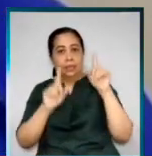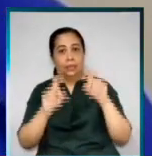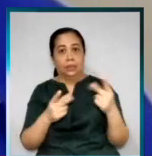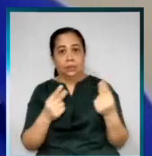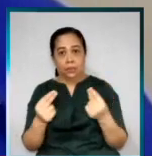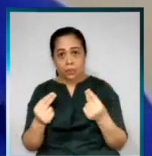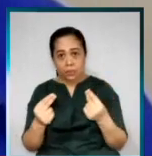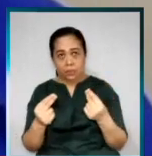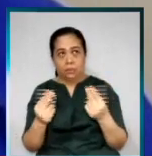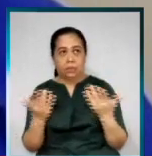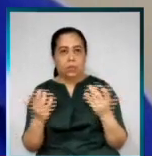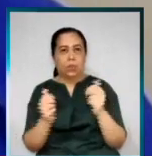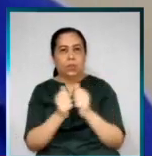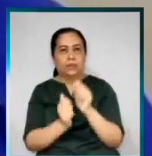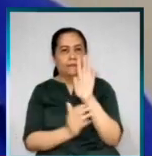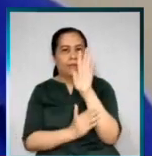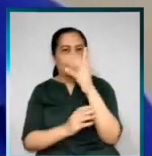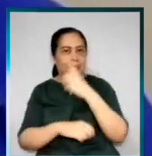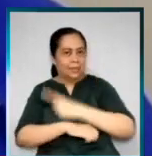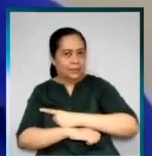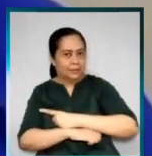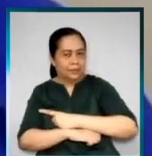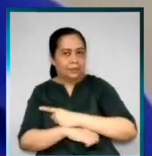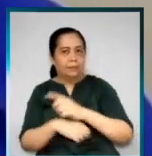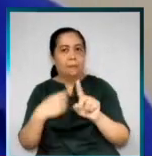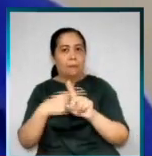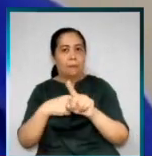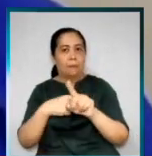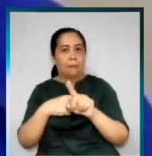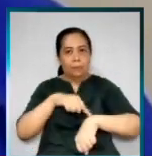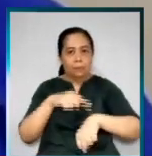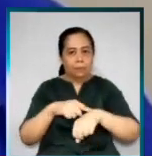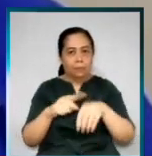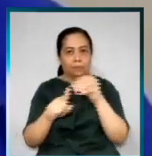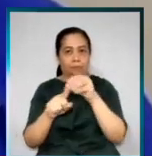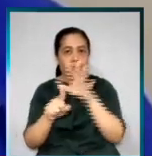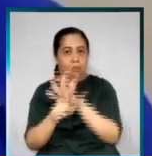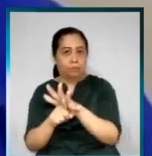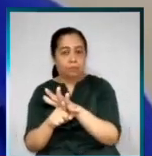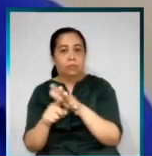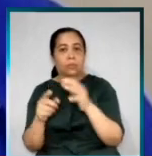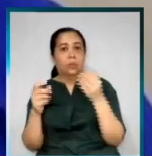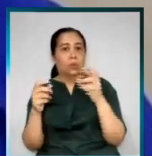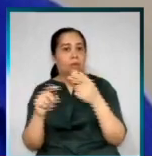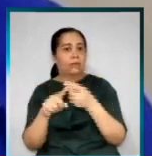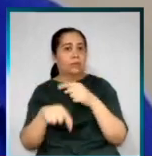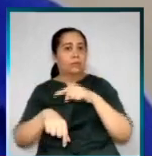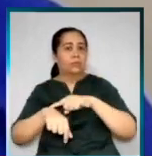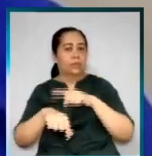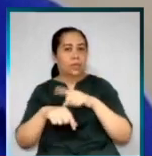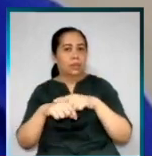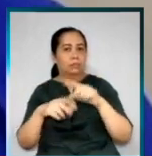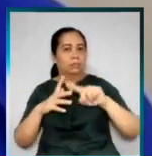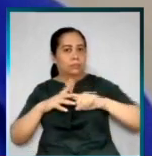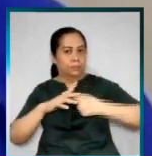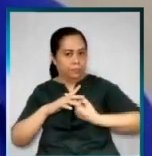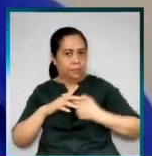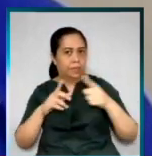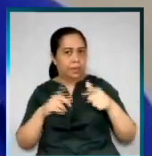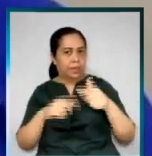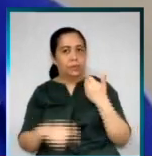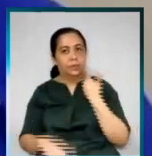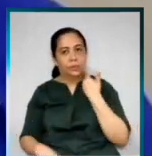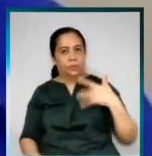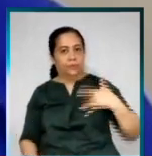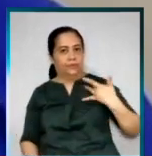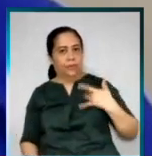within 5 days from the time of the exposure or from the time of the onset of the symptom. Pag lumampas ka sa